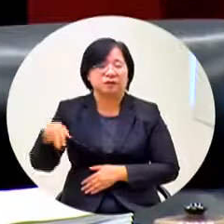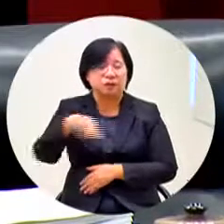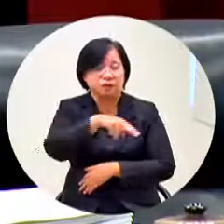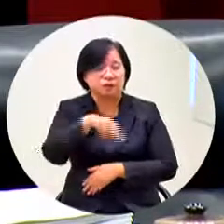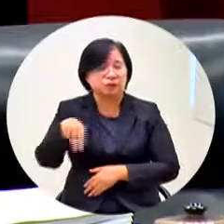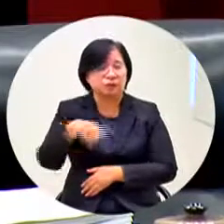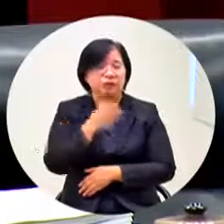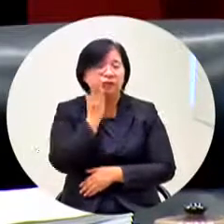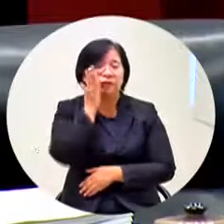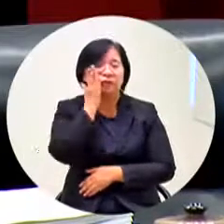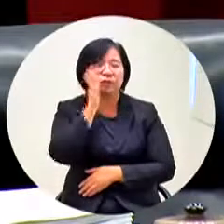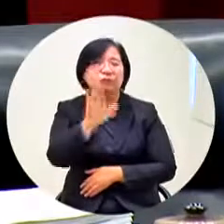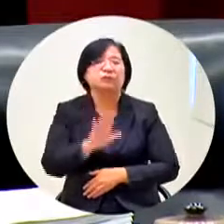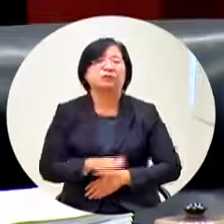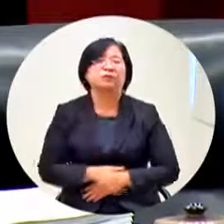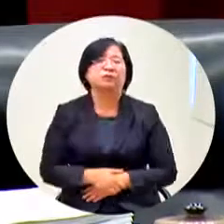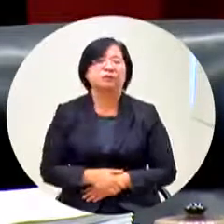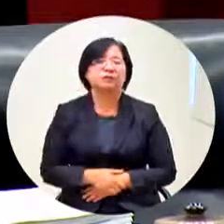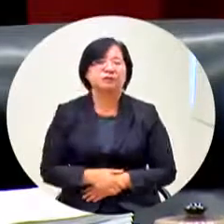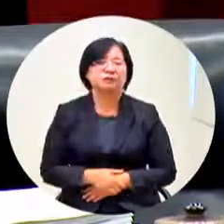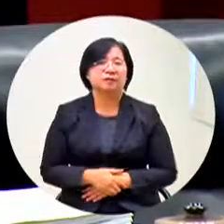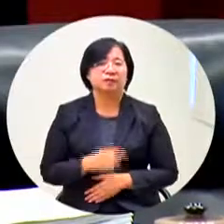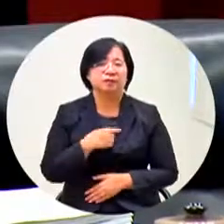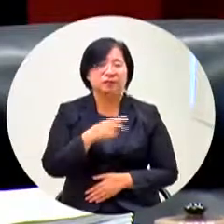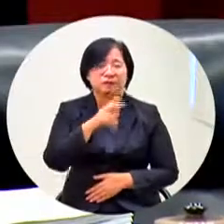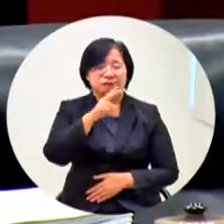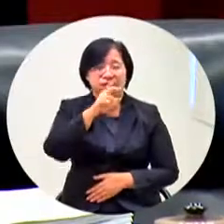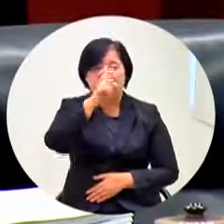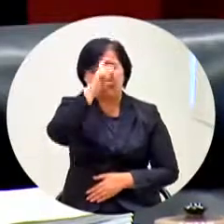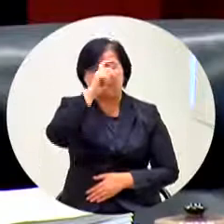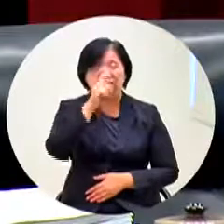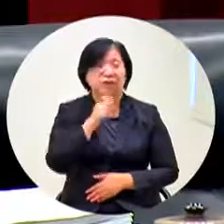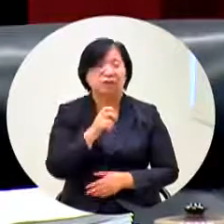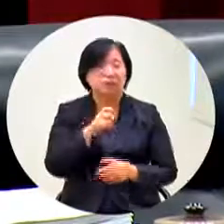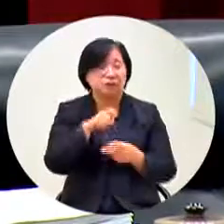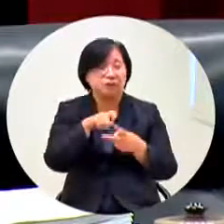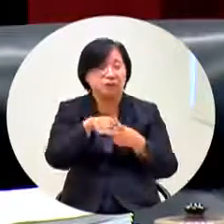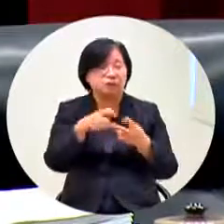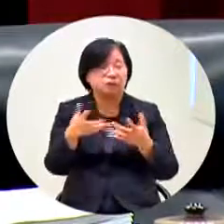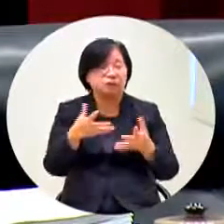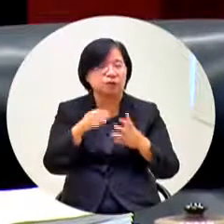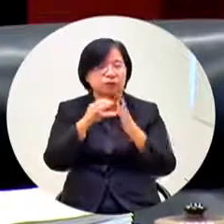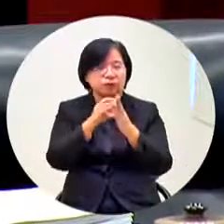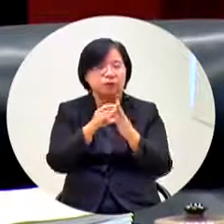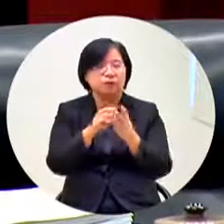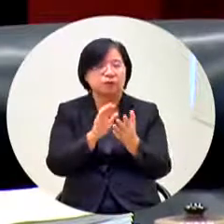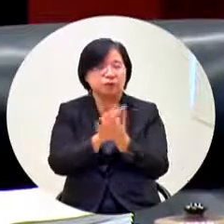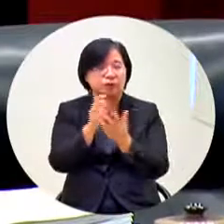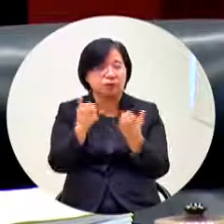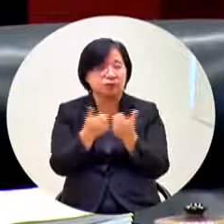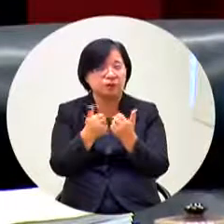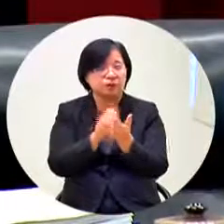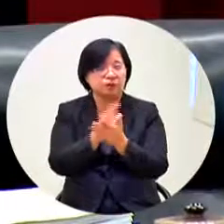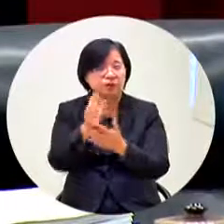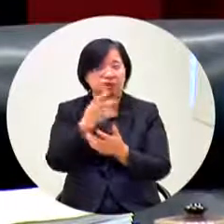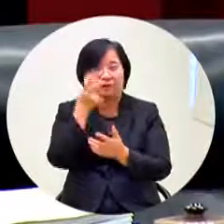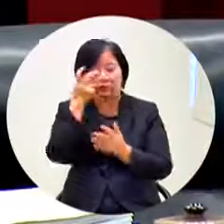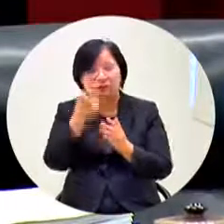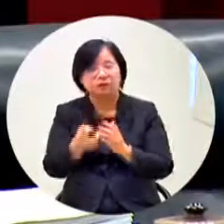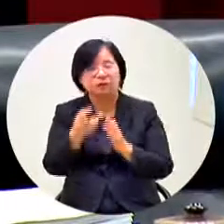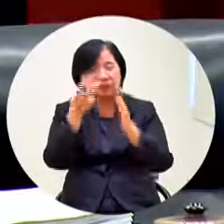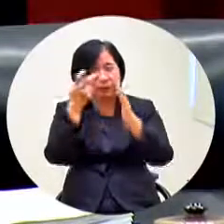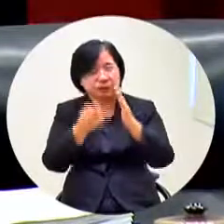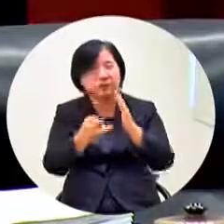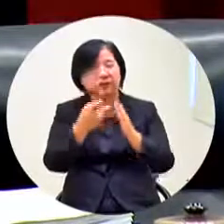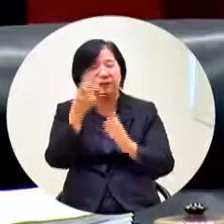那个需求，那这个我也再拜托一下公务局，你们就会后再我们去现场会勘一下。